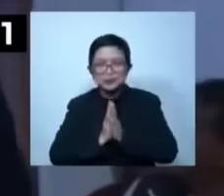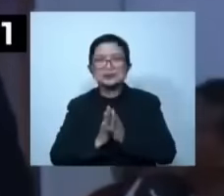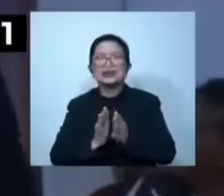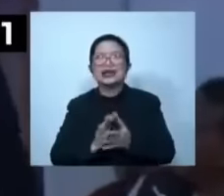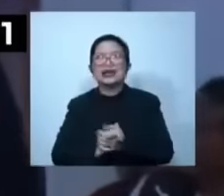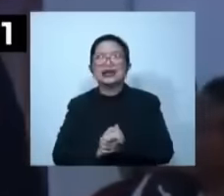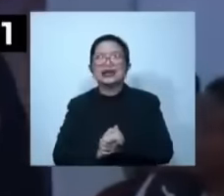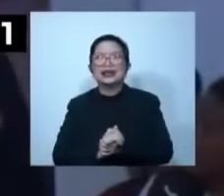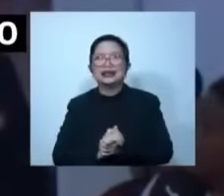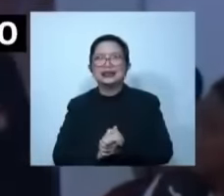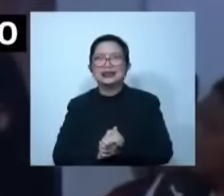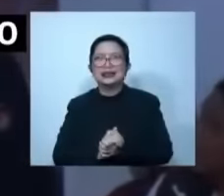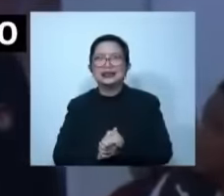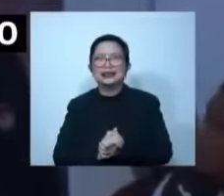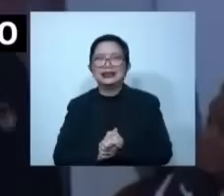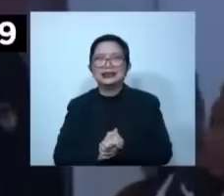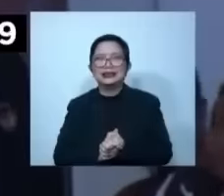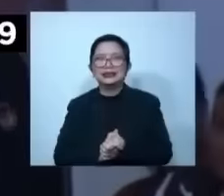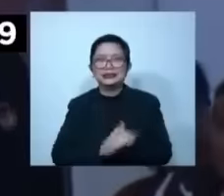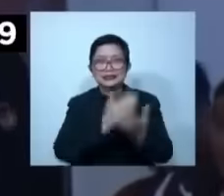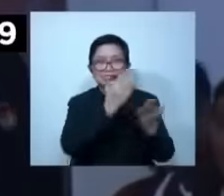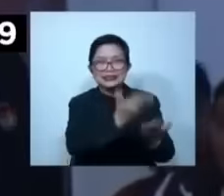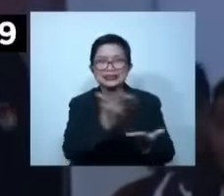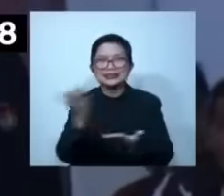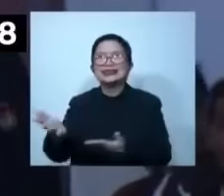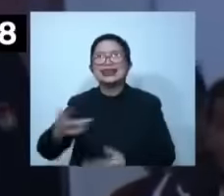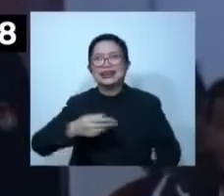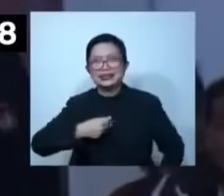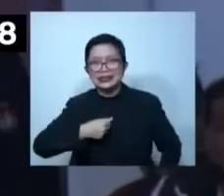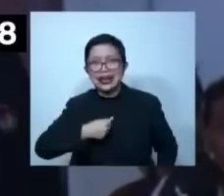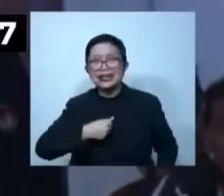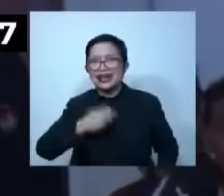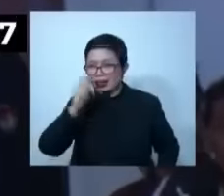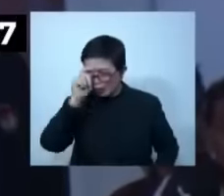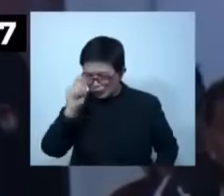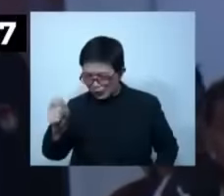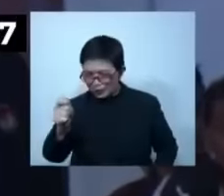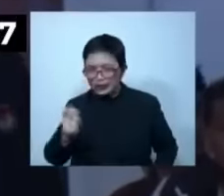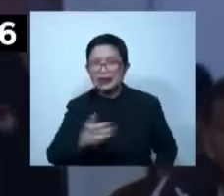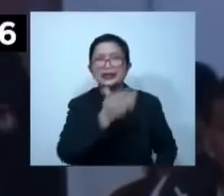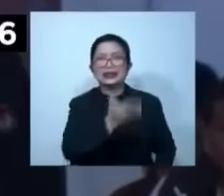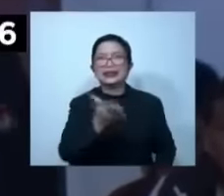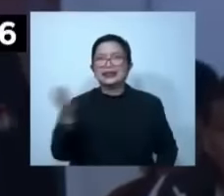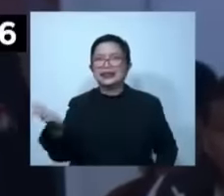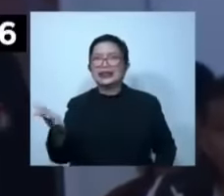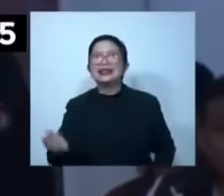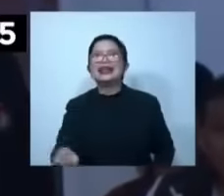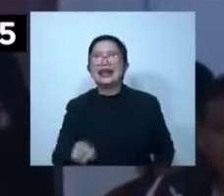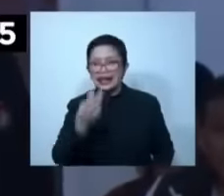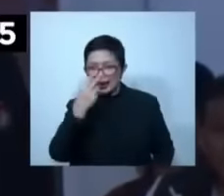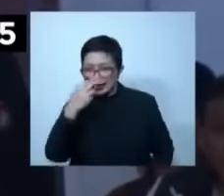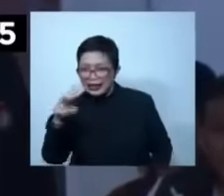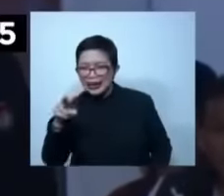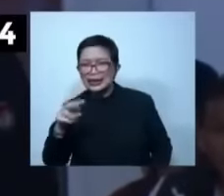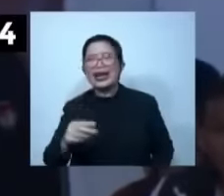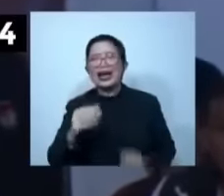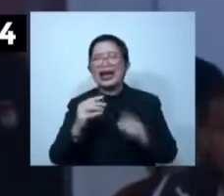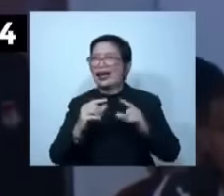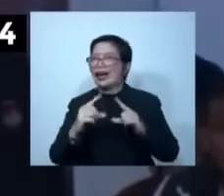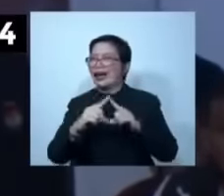Buddhaya, Rahayu. Bapak Ibu yang sangat saya hormati, para hadirin pemirsa debat malam ini yang sangat saya